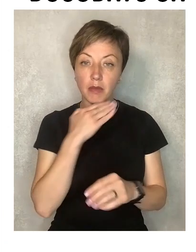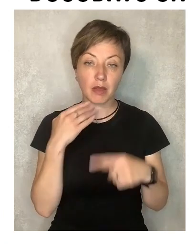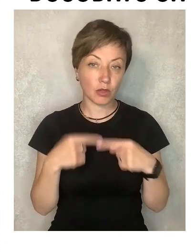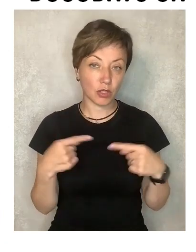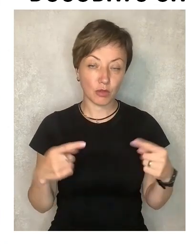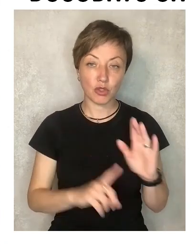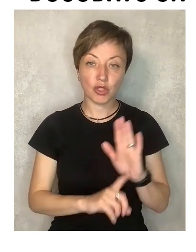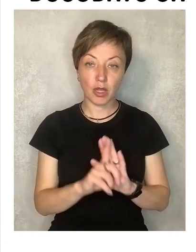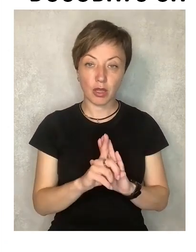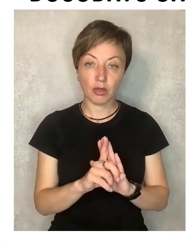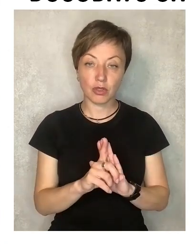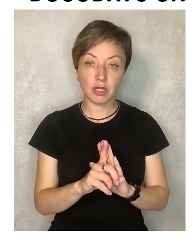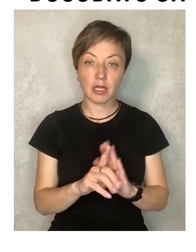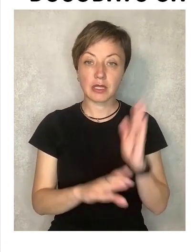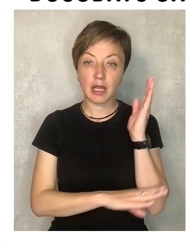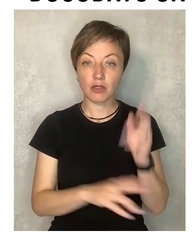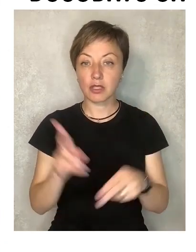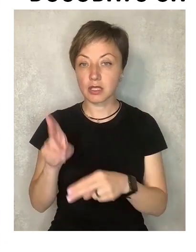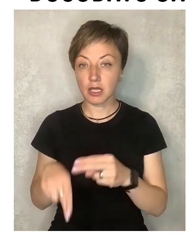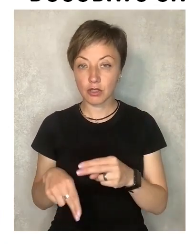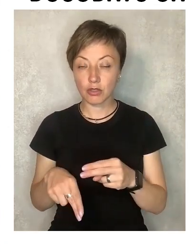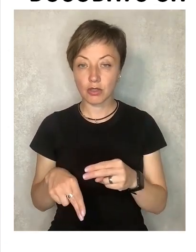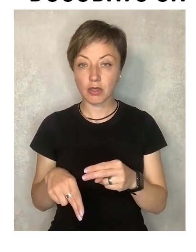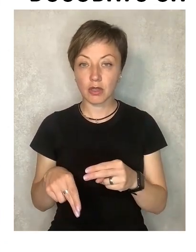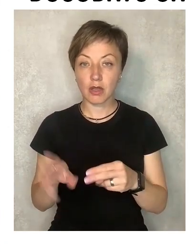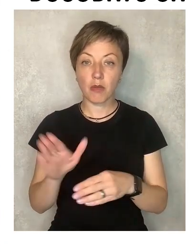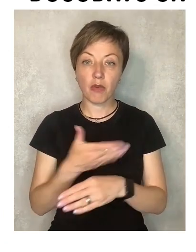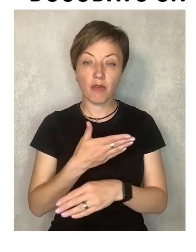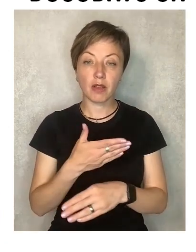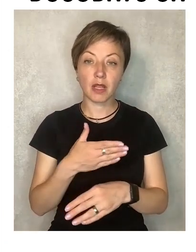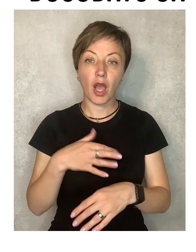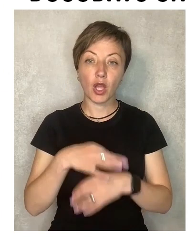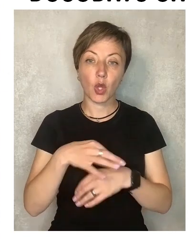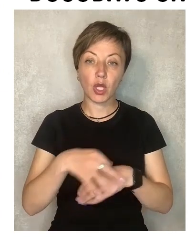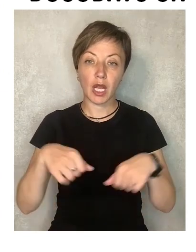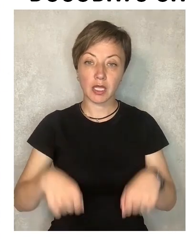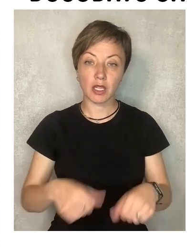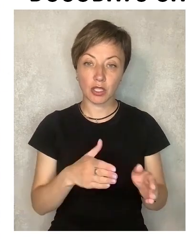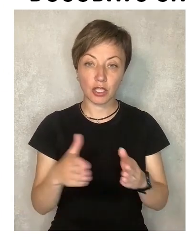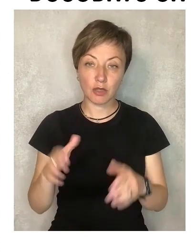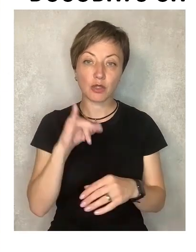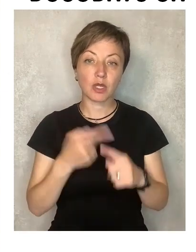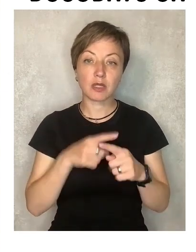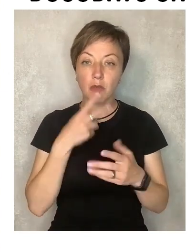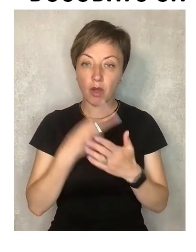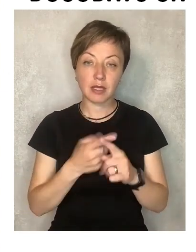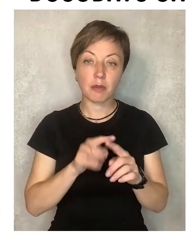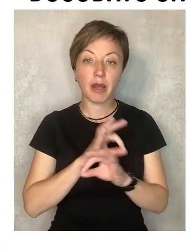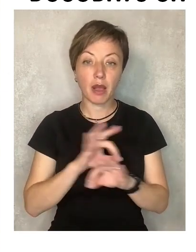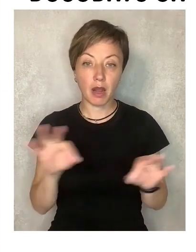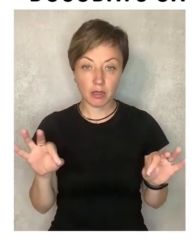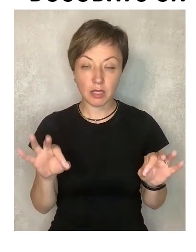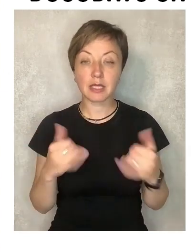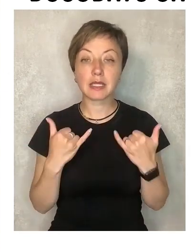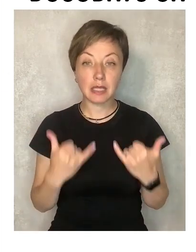починаючи там з дерева, закінчуючи поваленням тоталітарних режимів. І історія це показує. І це прекрасно. Зараз у